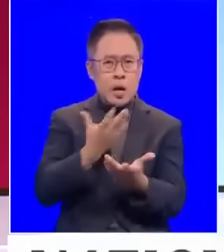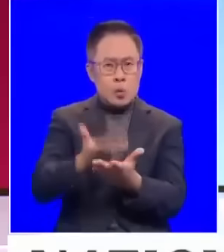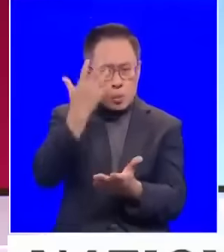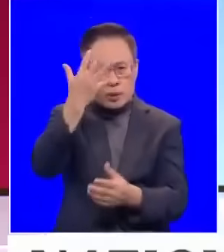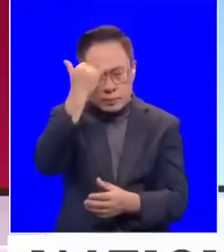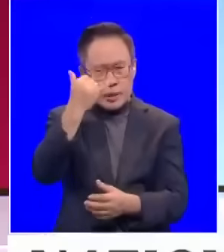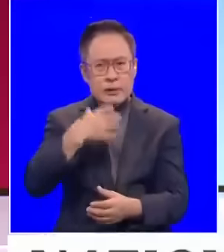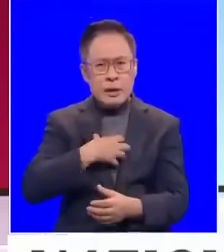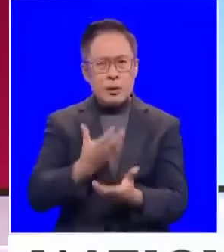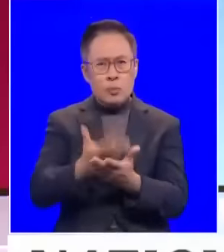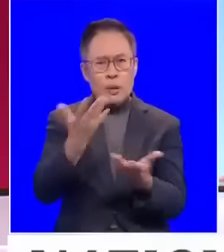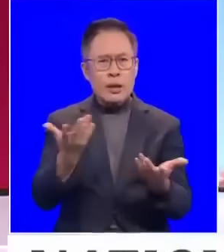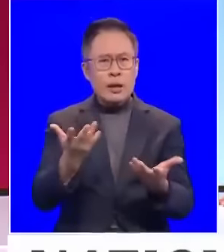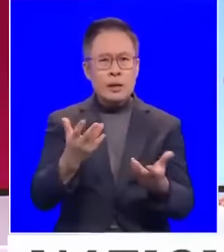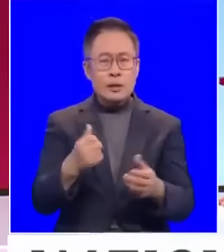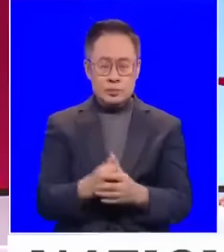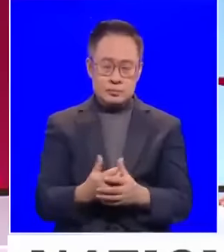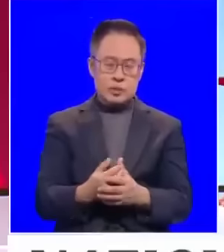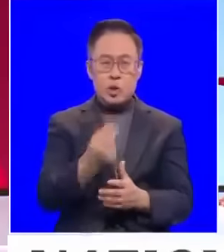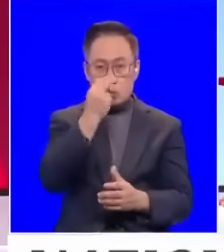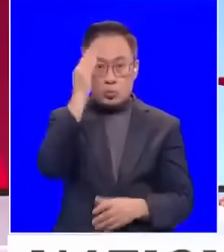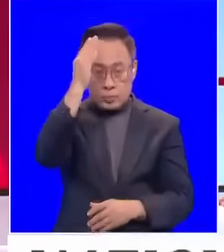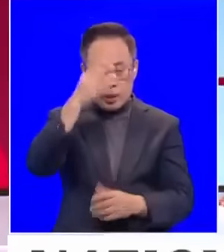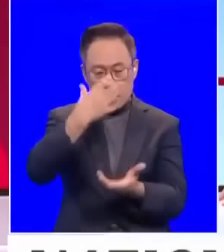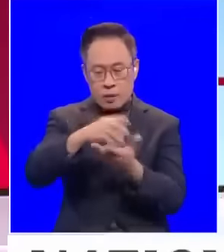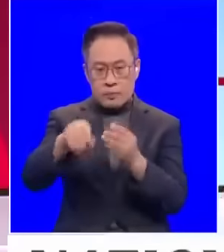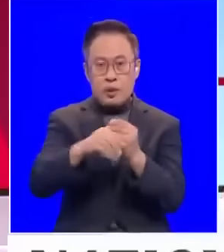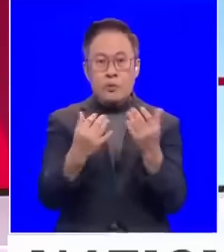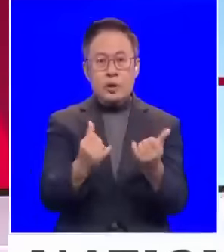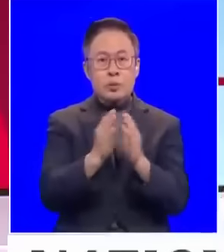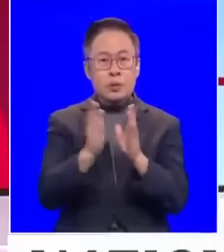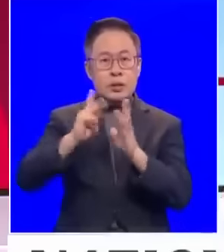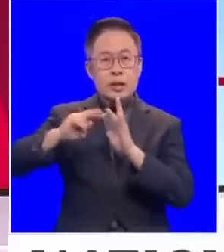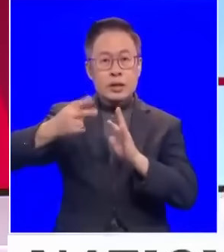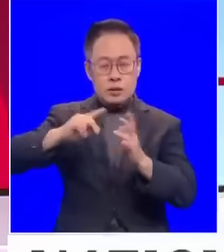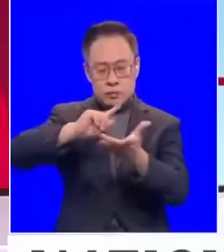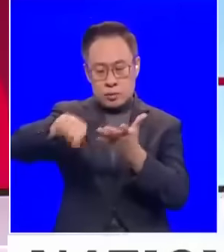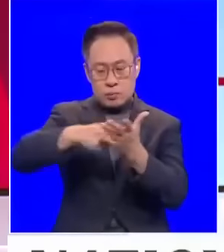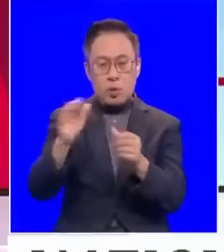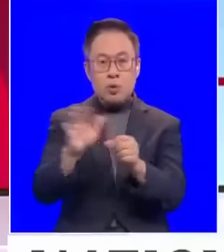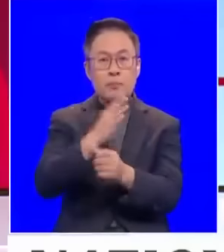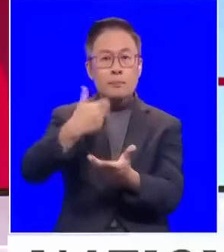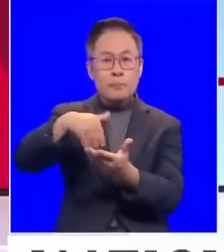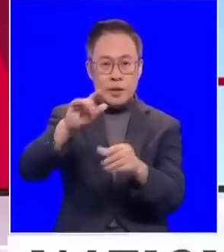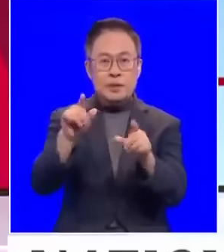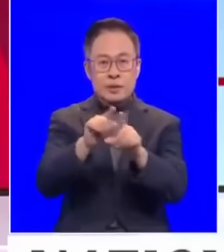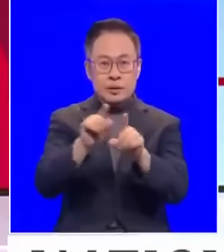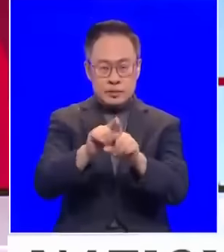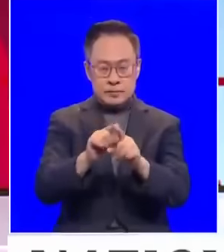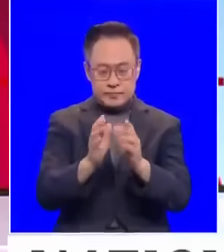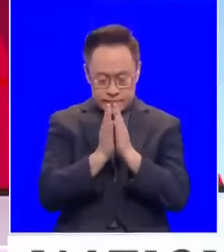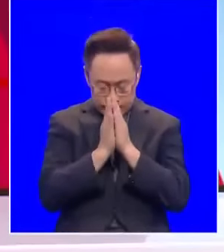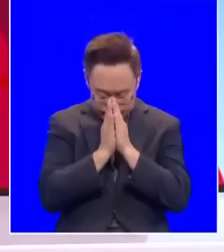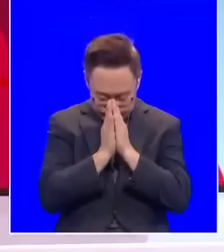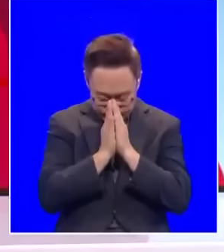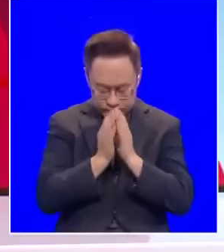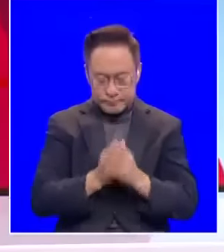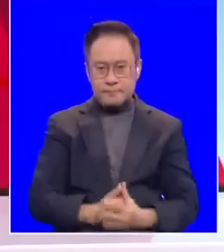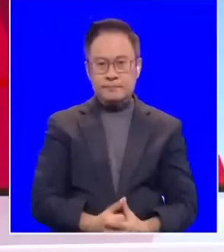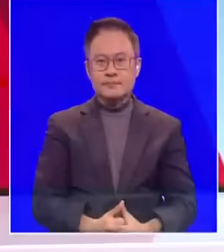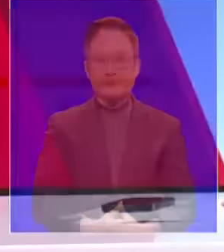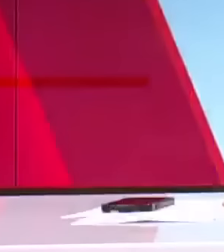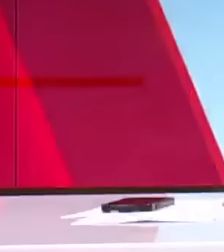ก็เดี๋ยวตามกันค่ะคดีนี้ก็น่าสนใจนะคะช่วงนี้ขอบคุณล่ามภาษามือของเรานะคะอาจารย์ไพวันแสงสุนทรช่วงหน้าล้วงข่าว